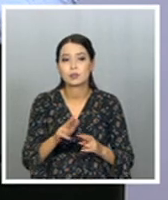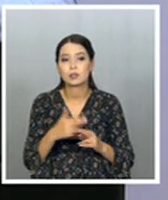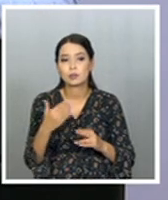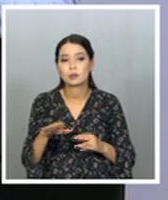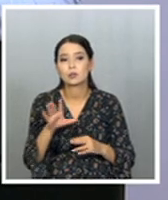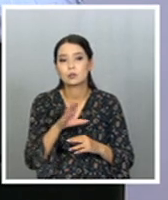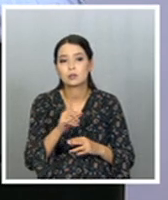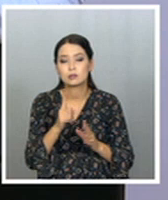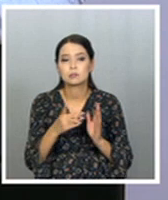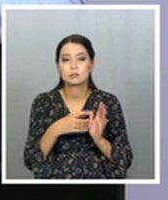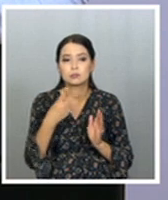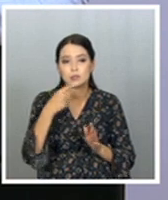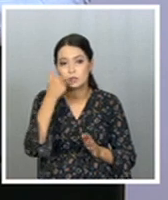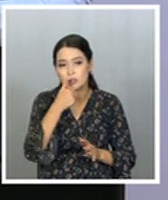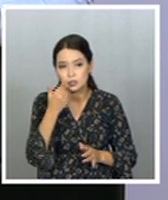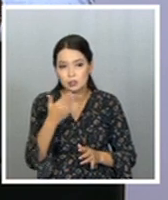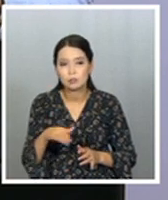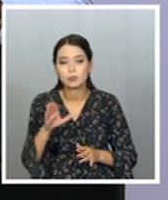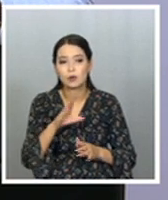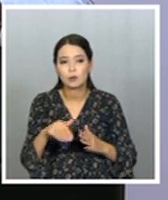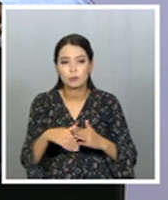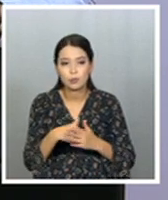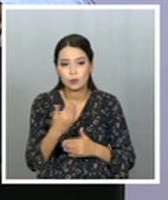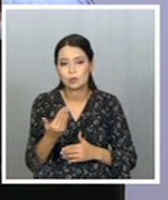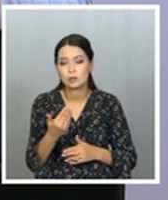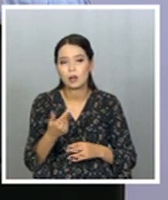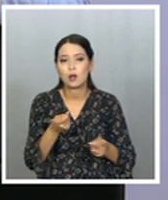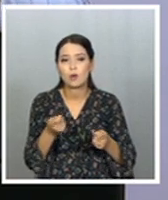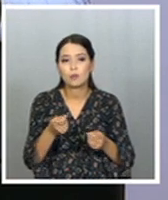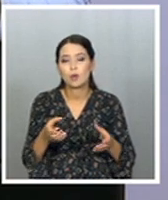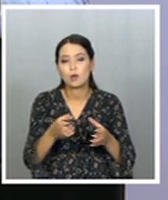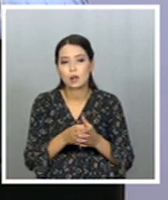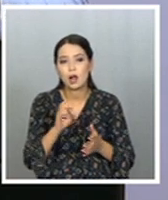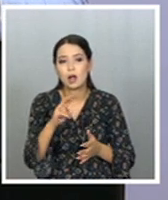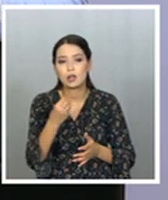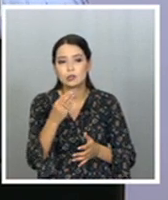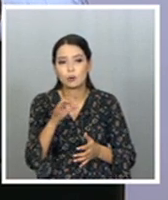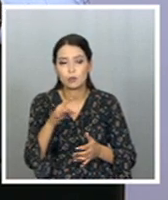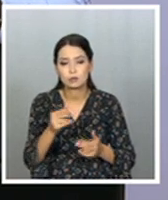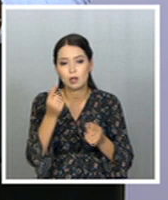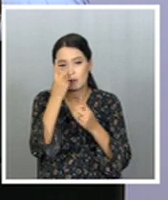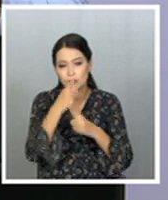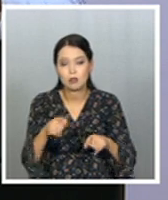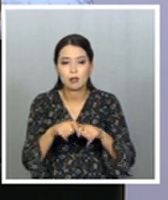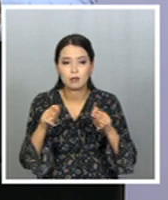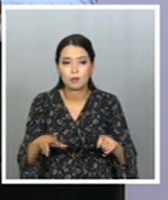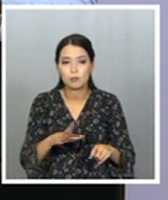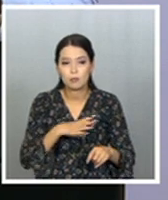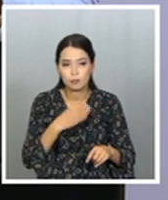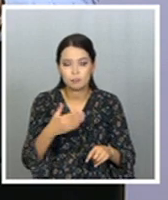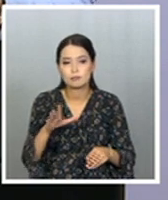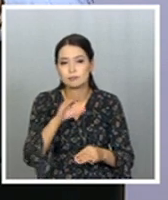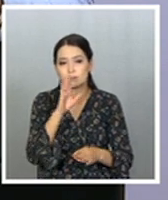жылы 9 наурызда Қазревком Алашорда үкіметін және оның өзге де аймақтарын жою туралы бұйрық